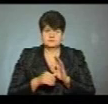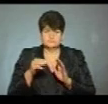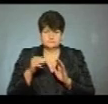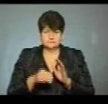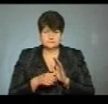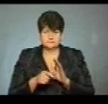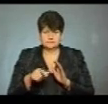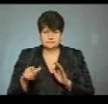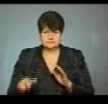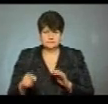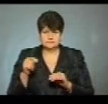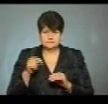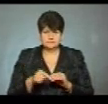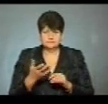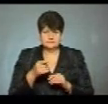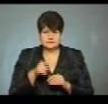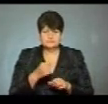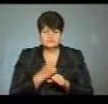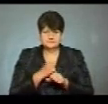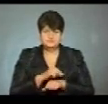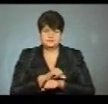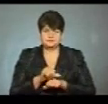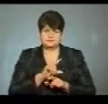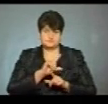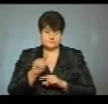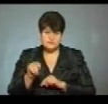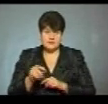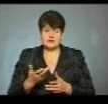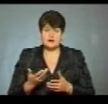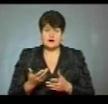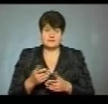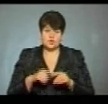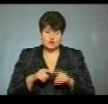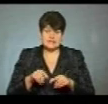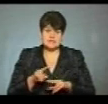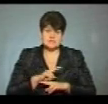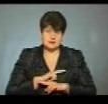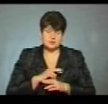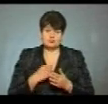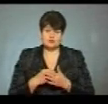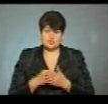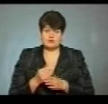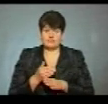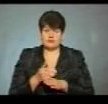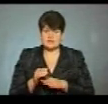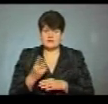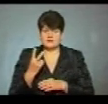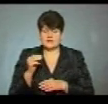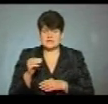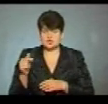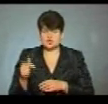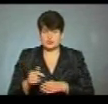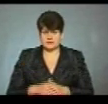6600 осіб, тисяча із яких працюють за кордоном. Для родини загиблих із бюджету Залозецької громади виділили